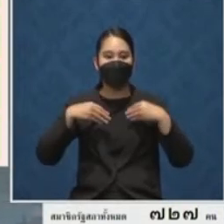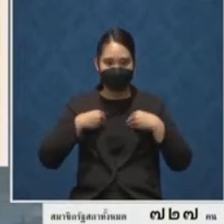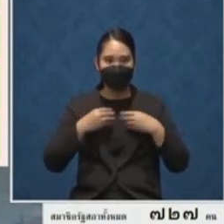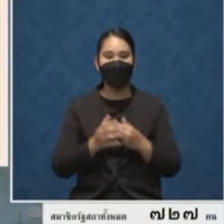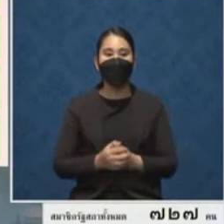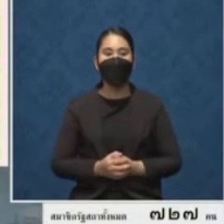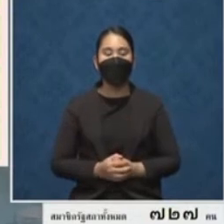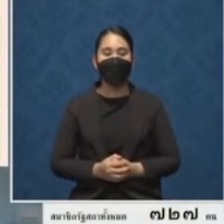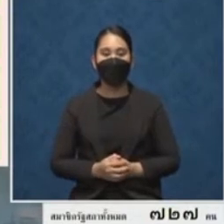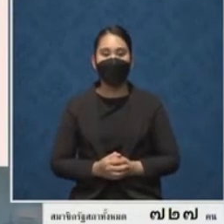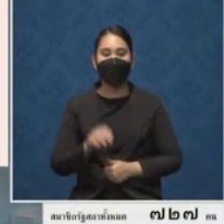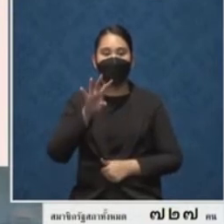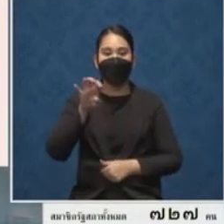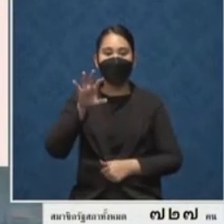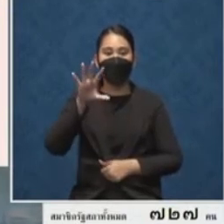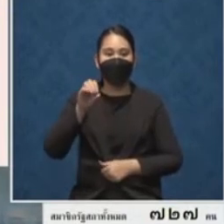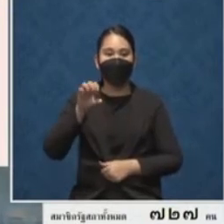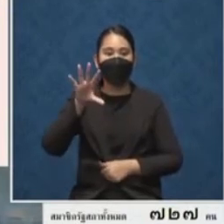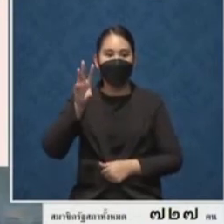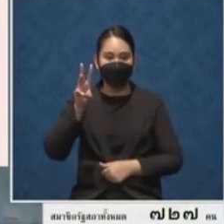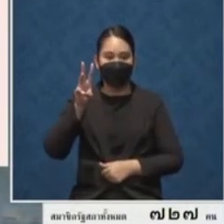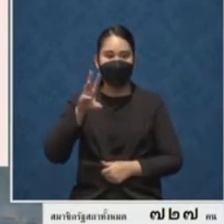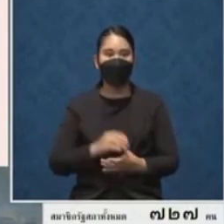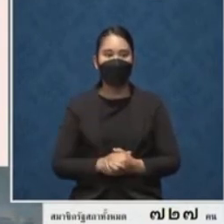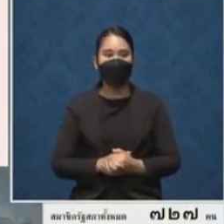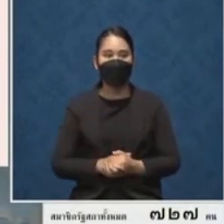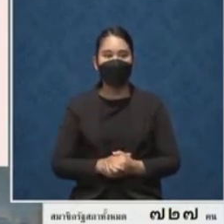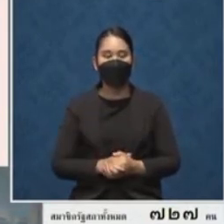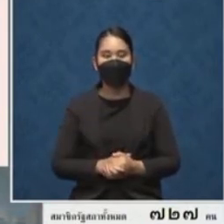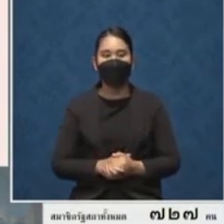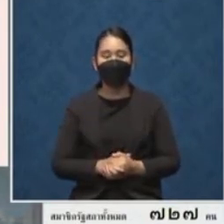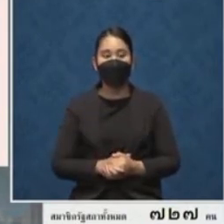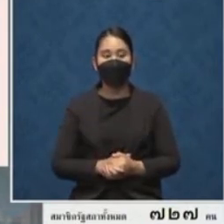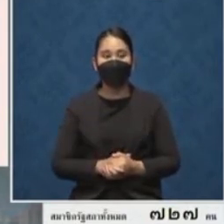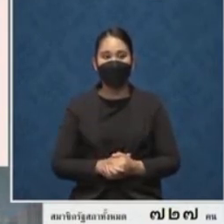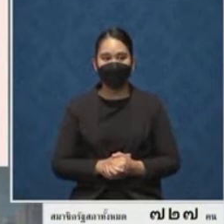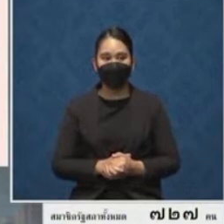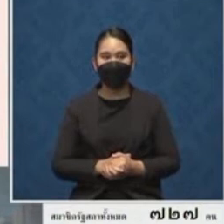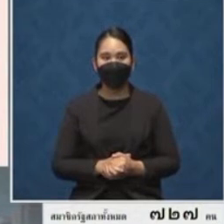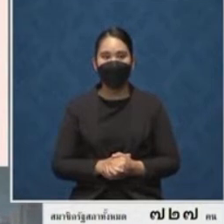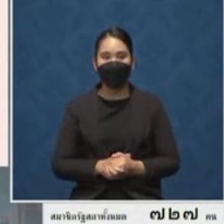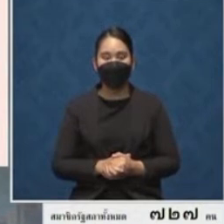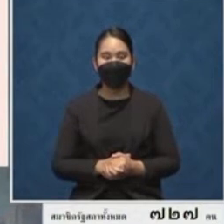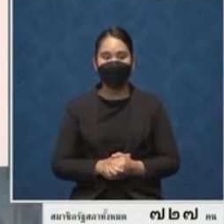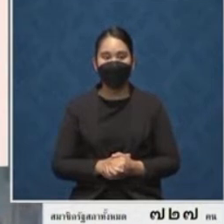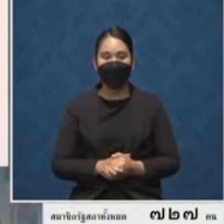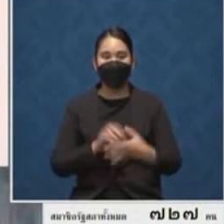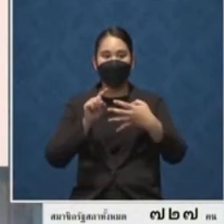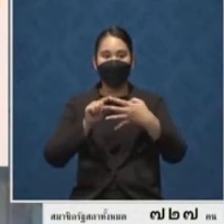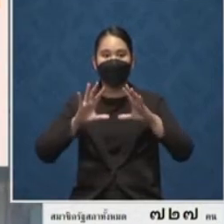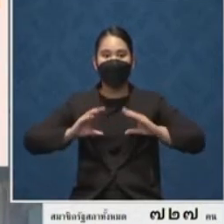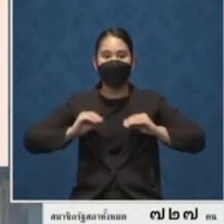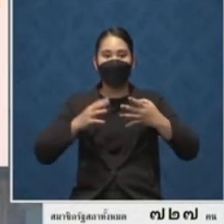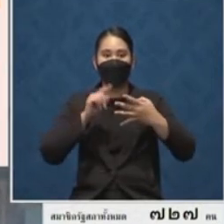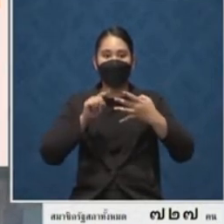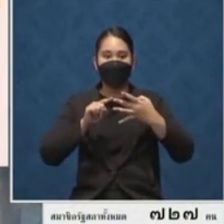456นายวัชระยาวหัสัน หนึ่งไม่รับหลักการสองไม่รับหลักการส